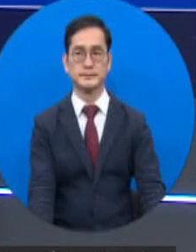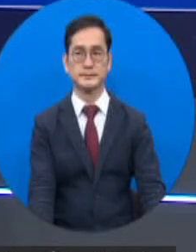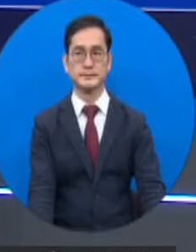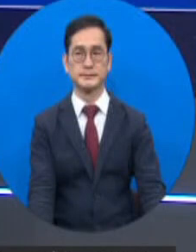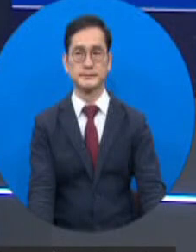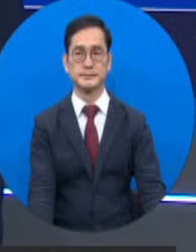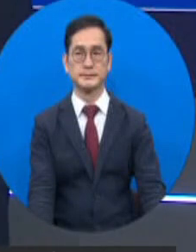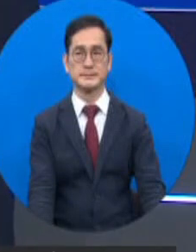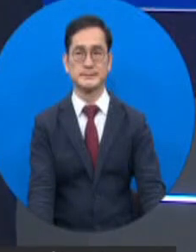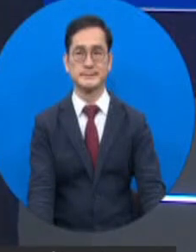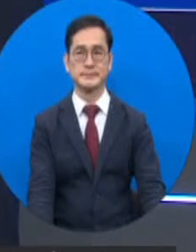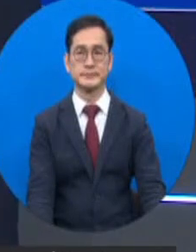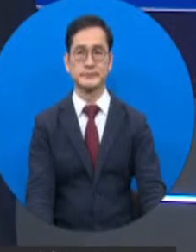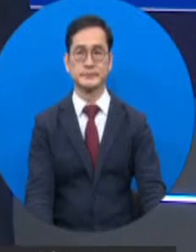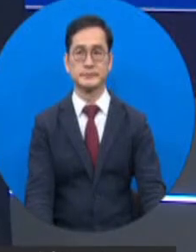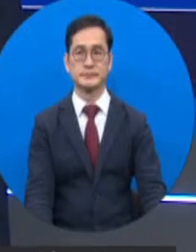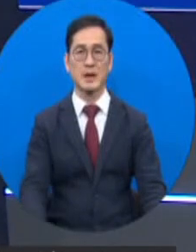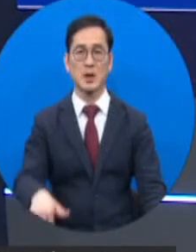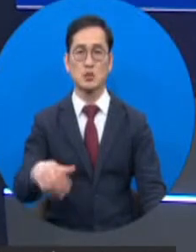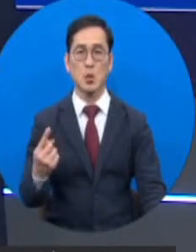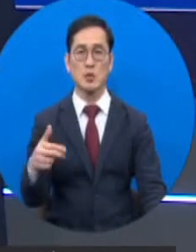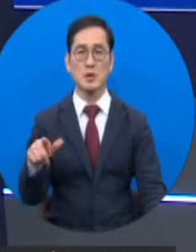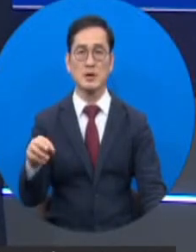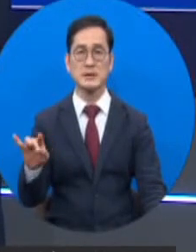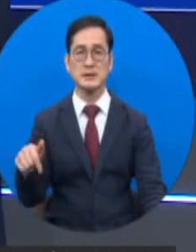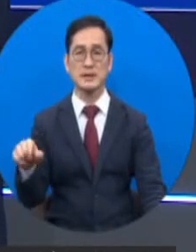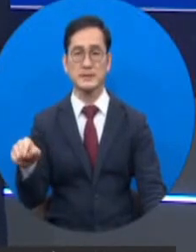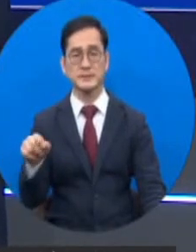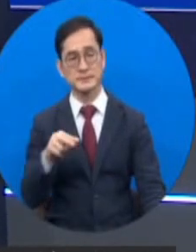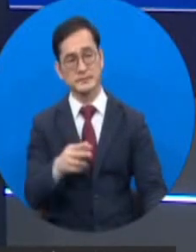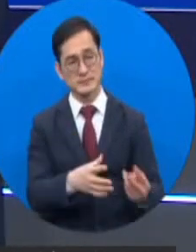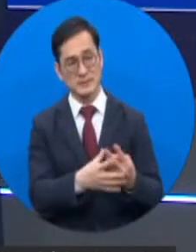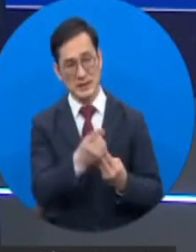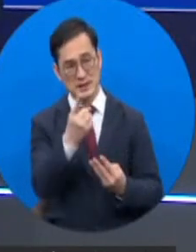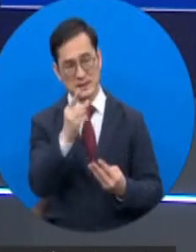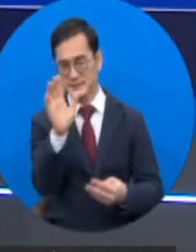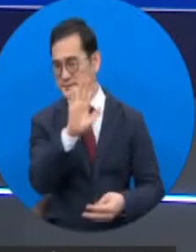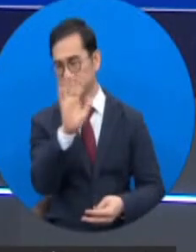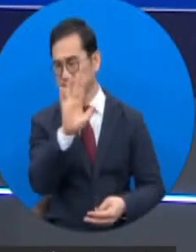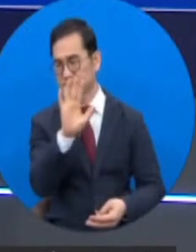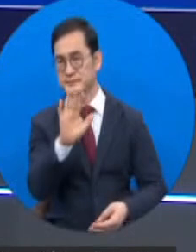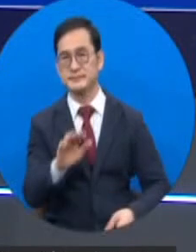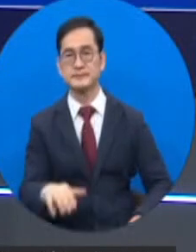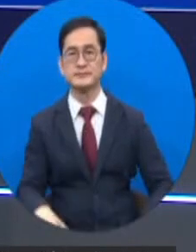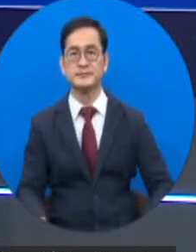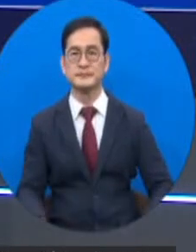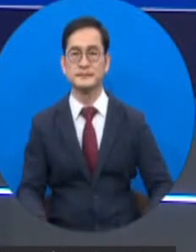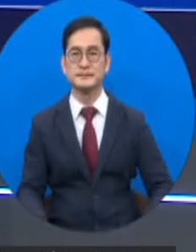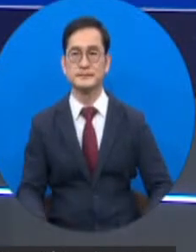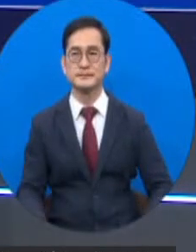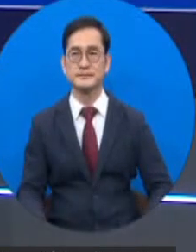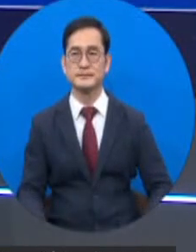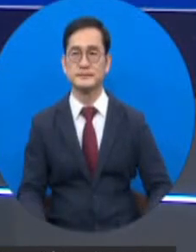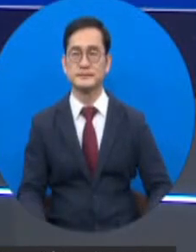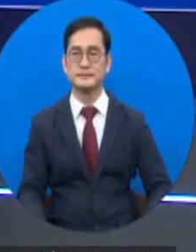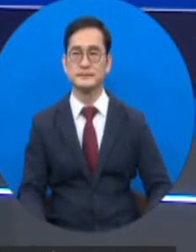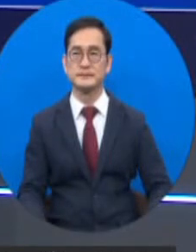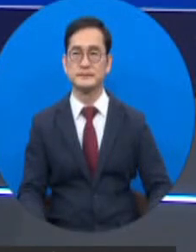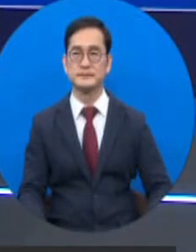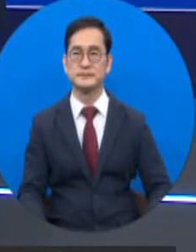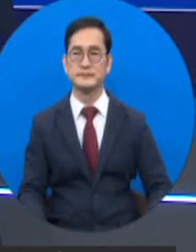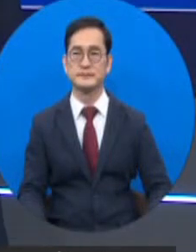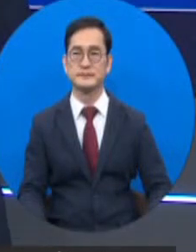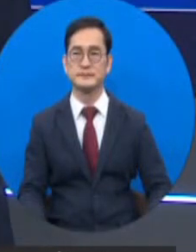들으신 것처럼 조정식 의원은 단일화의 부정적인 입장을 보였습니다 만 세 사람 모두 공통점이